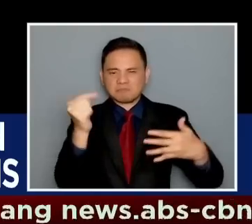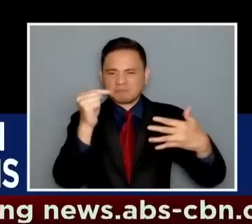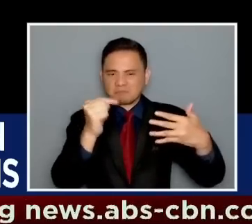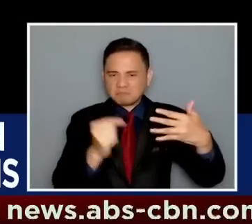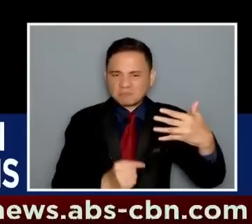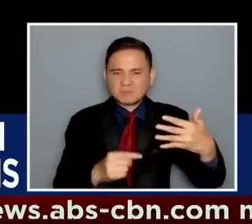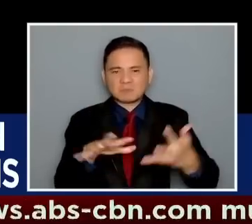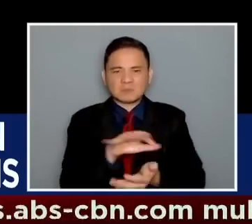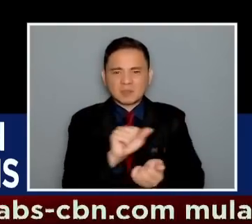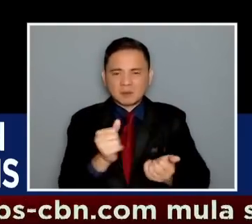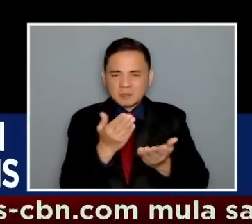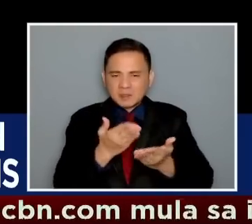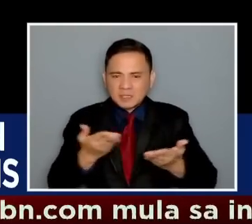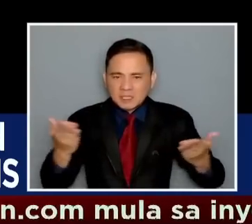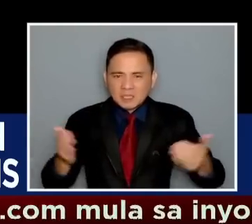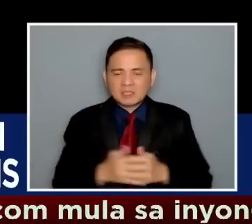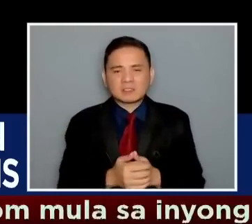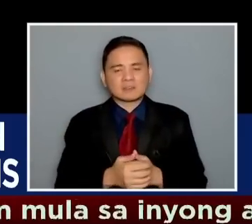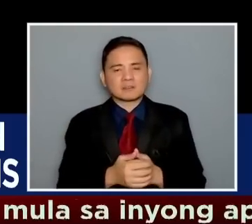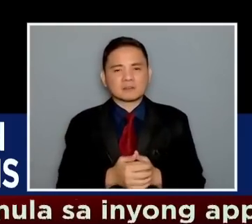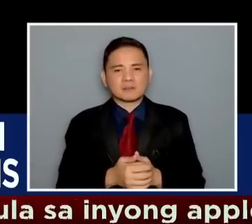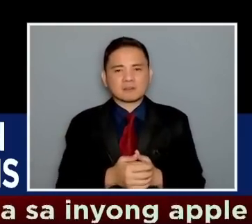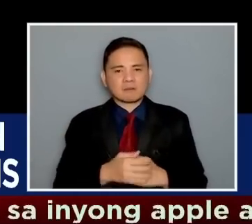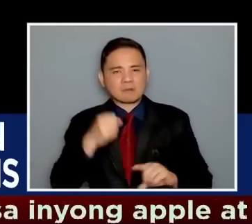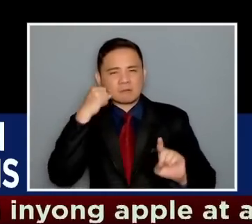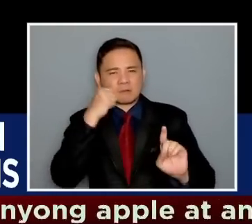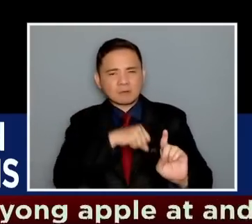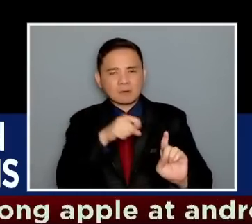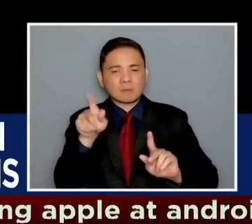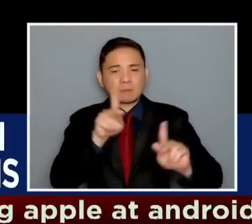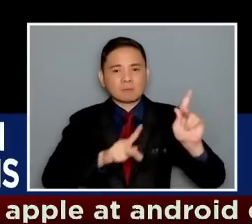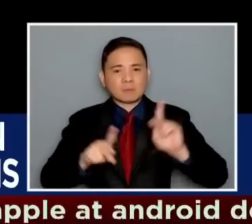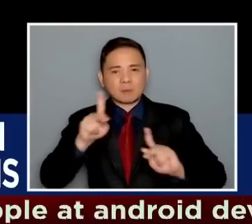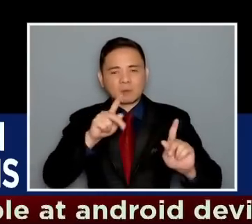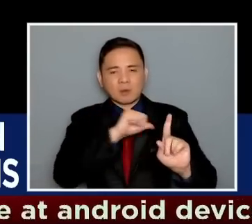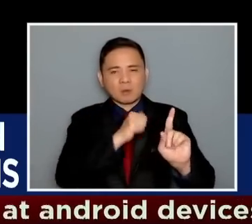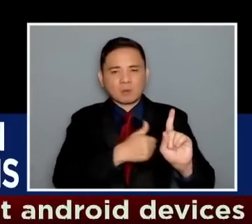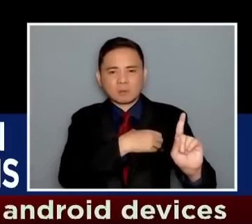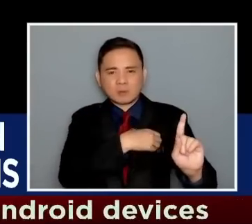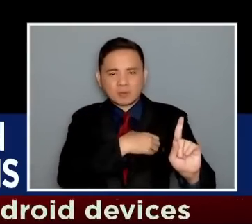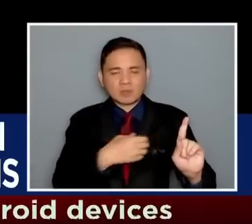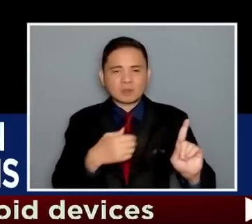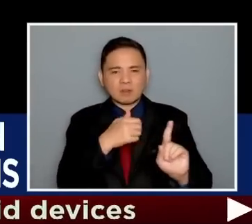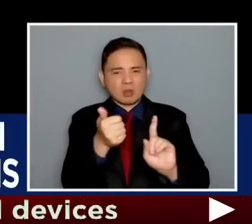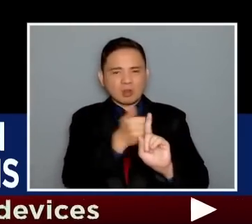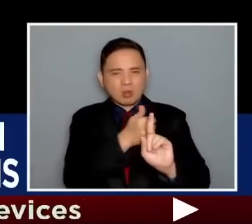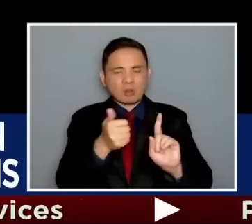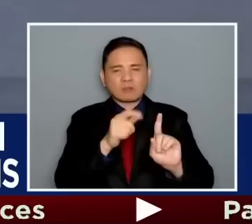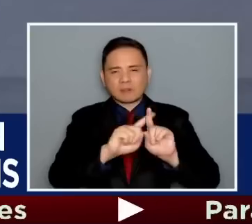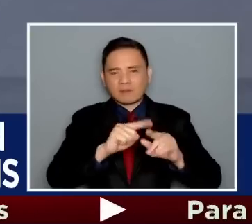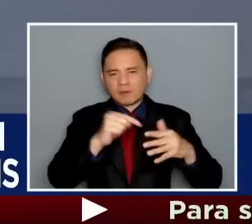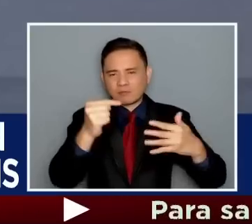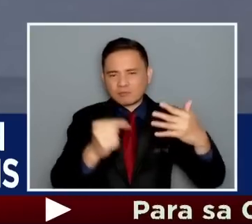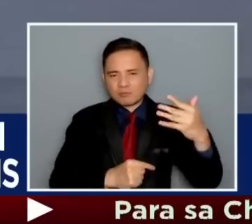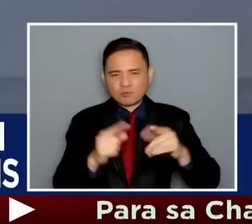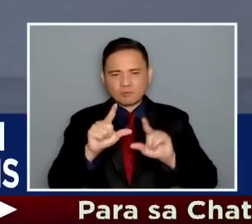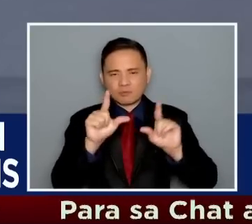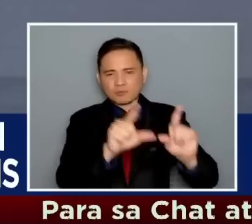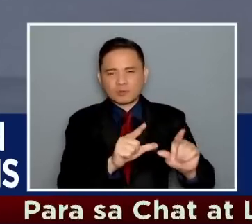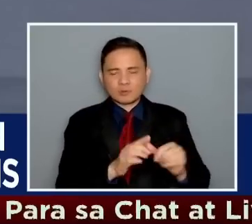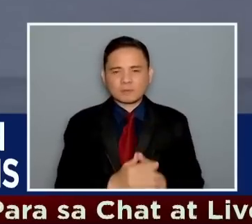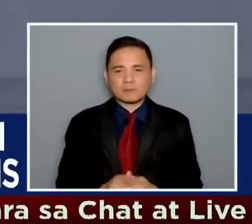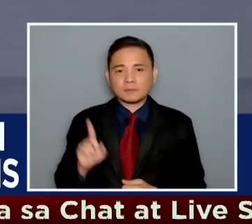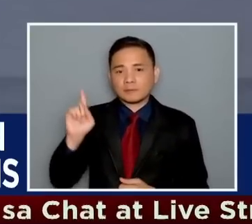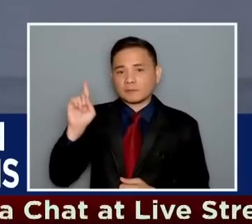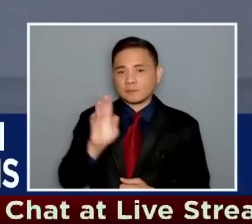to damage to property, disobedience to persons in authority, at direct assault. Very dangerous na ang situation dahil